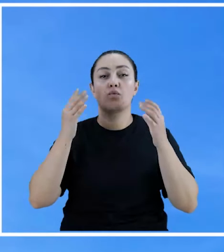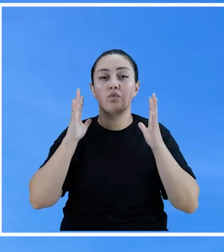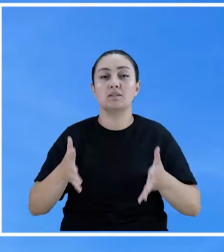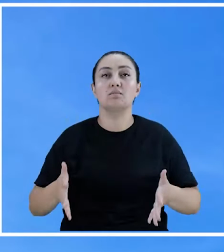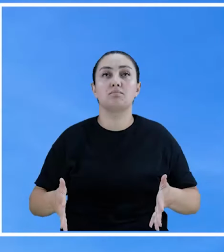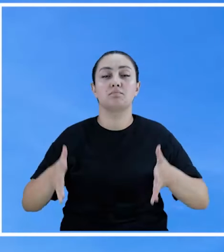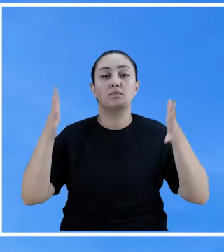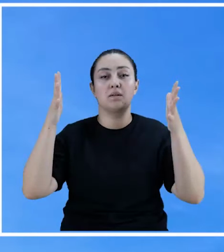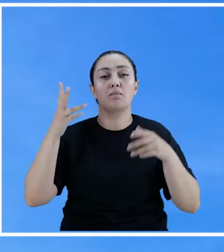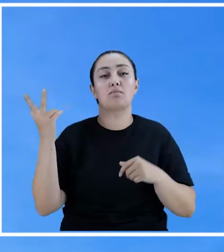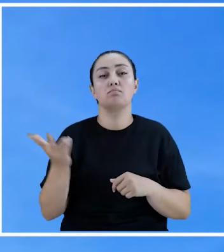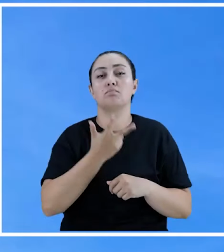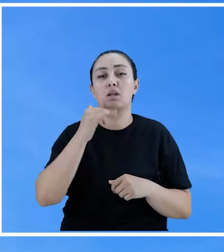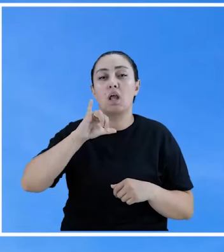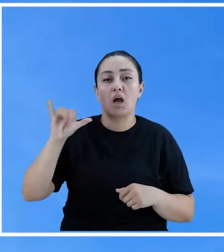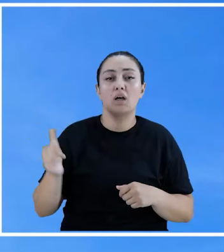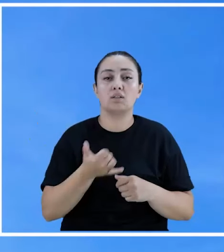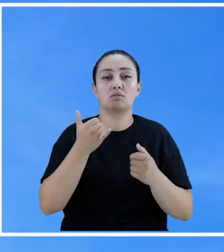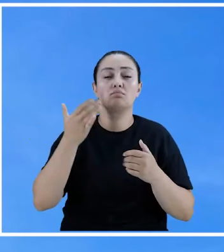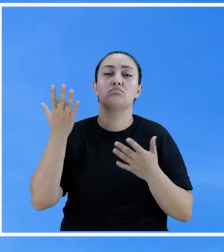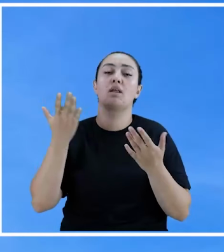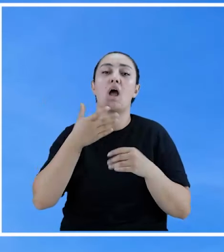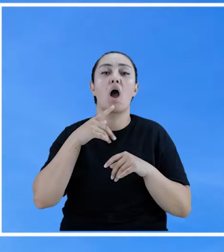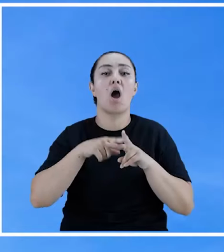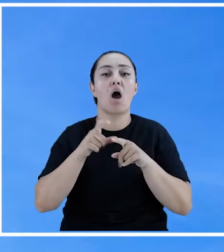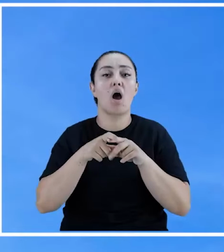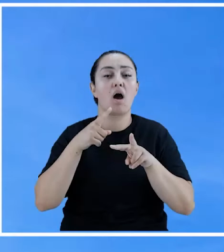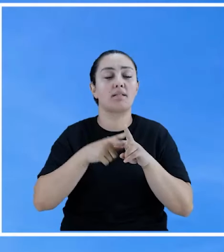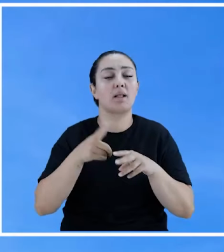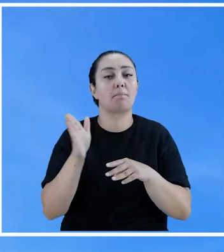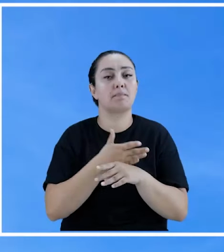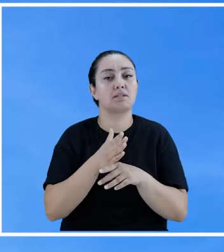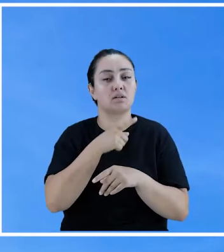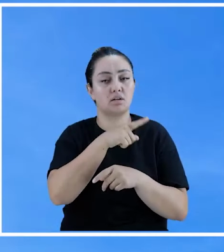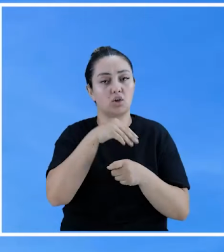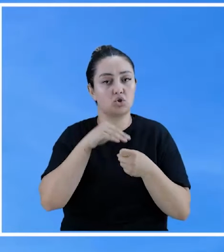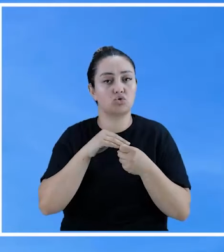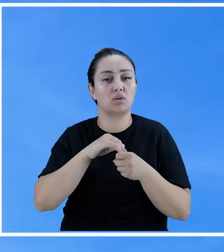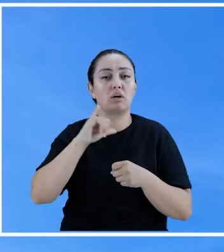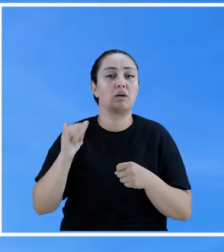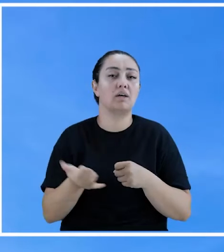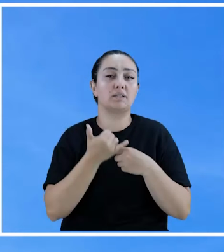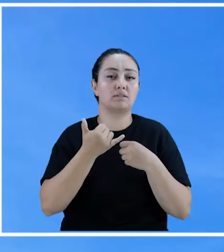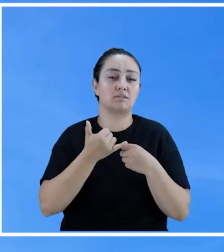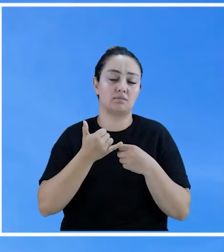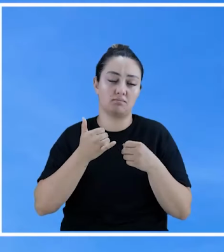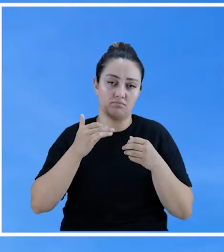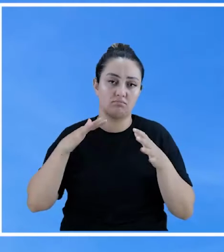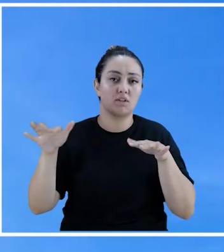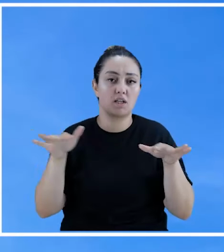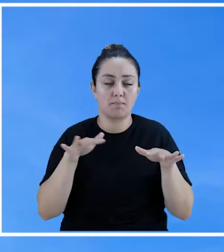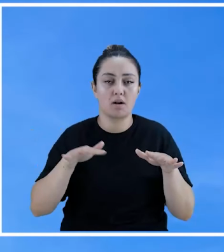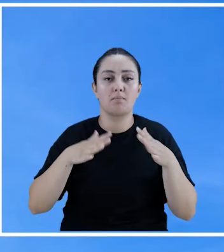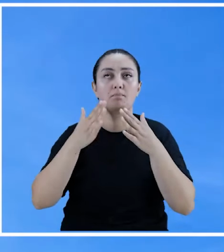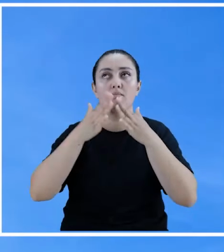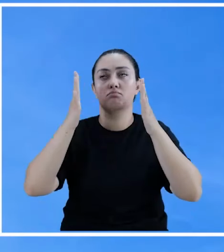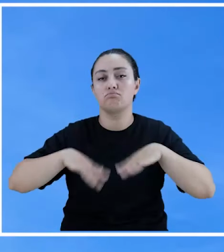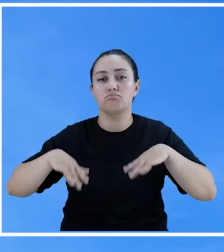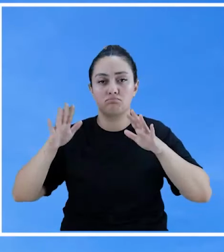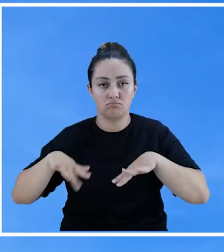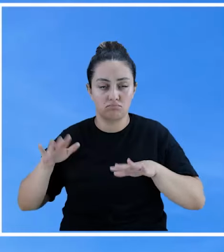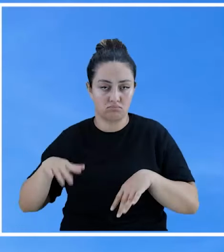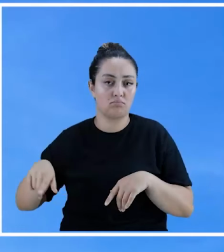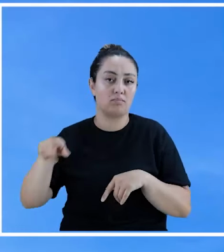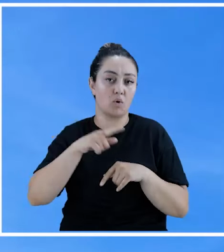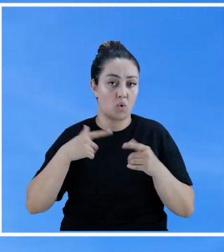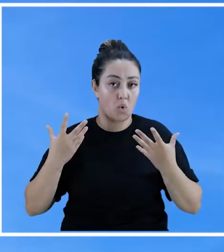hasar gördü. Adapazarı depreminde birçok bina hasar gördü, yapı hasar gördü. İşin enteresan tarafı mesela Avcılar bölgesinde de bazı